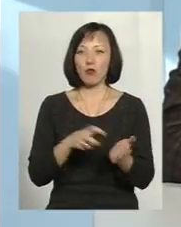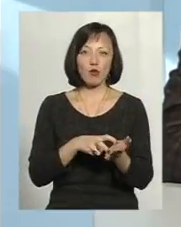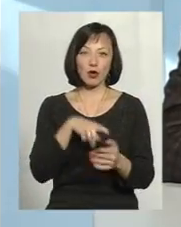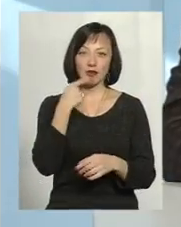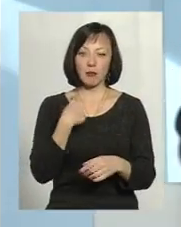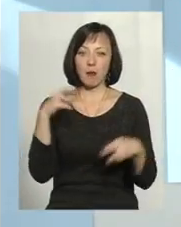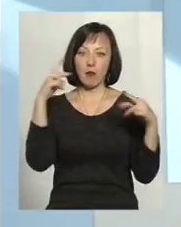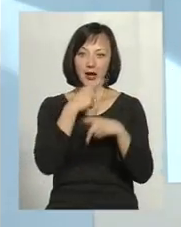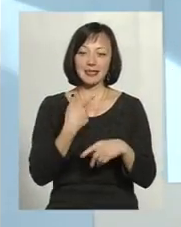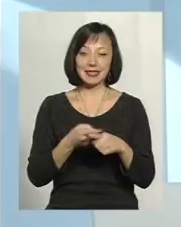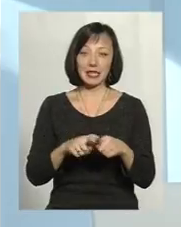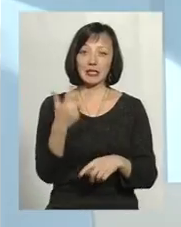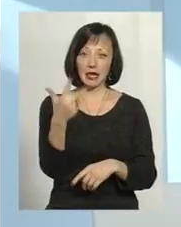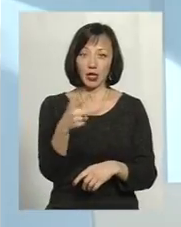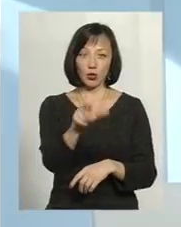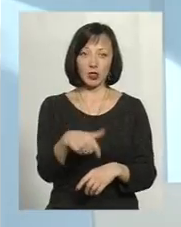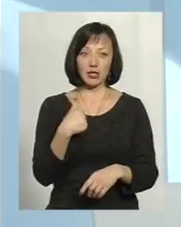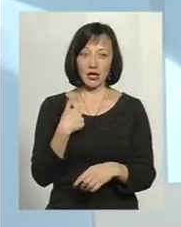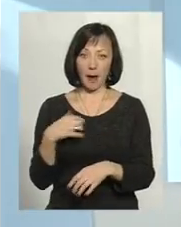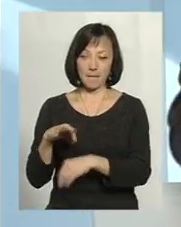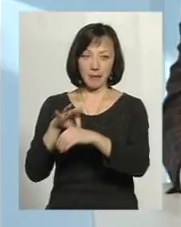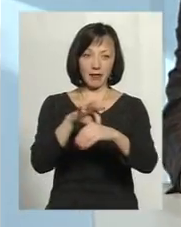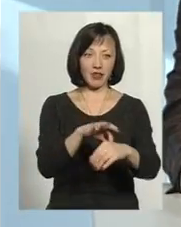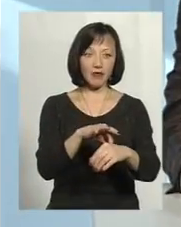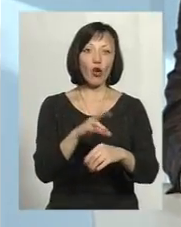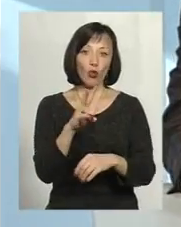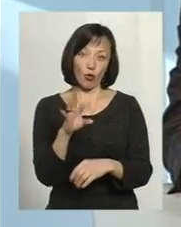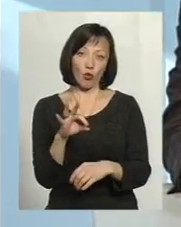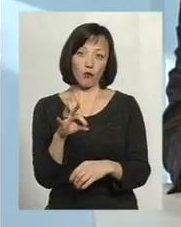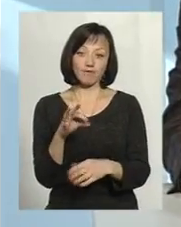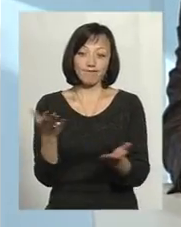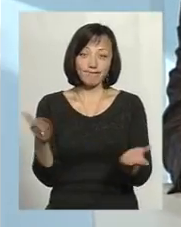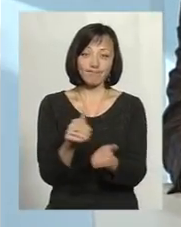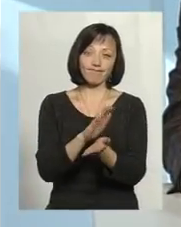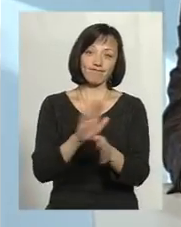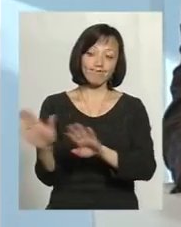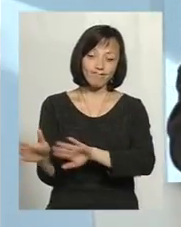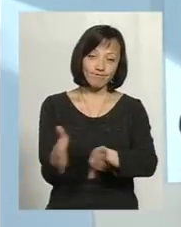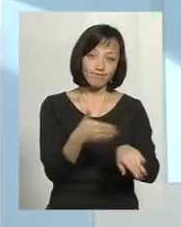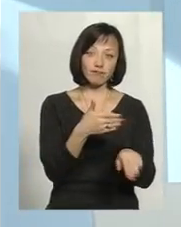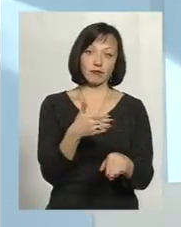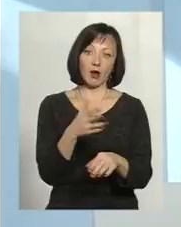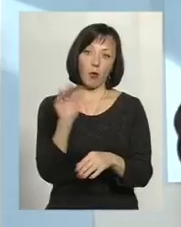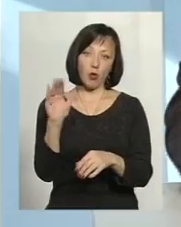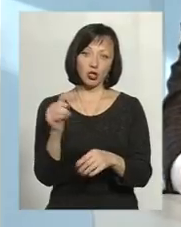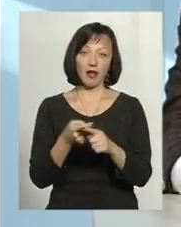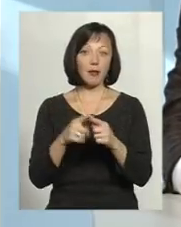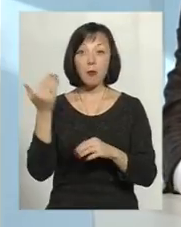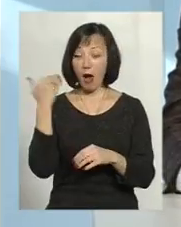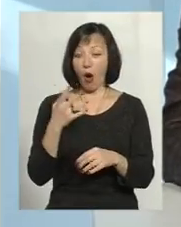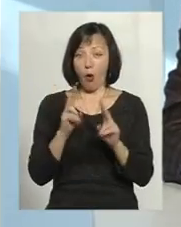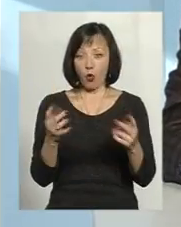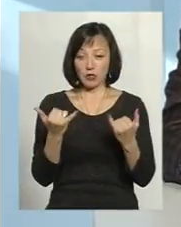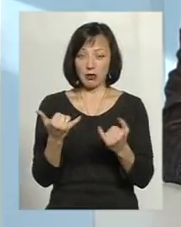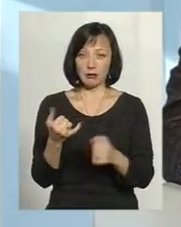ми помиляємося. Це три людини, яких я з собою привів, але це три людини, з якими ми попрощалися не з попередниками, а з тими, кого ми вже